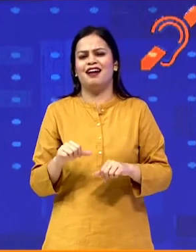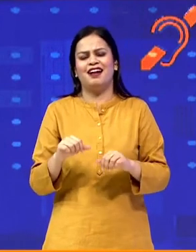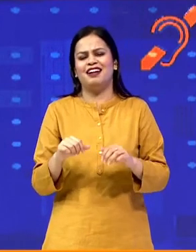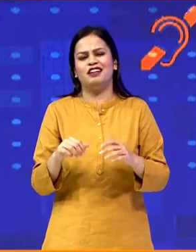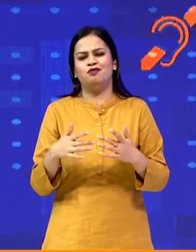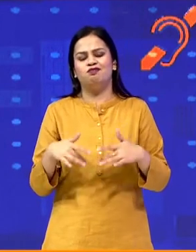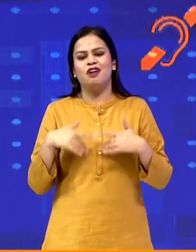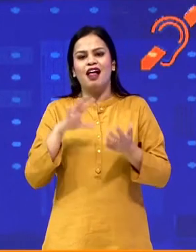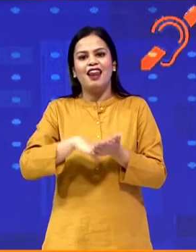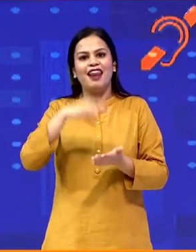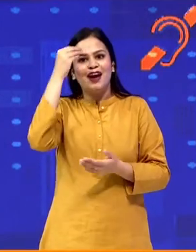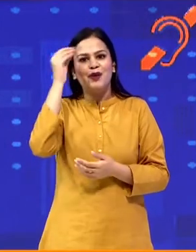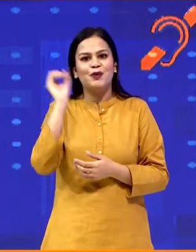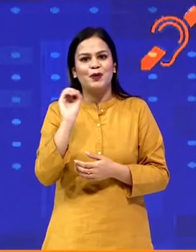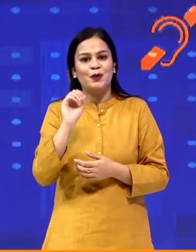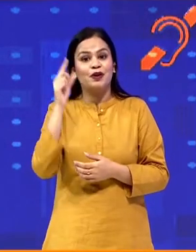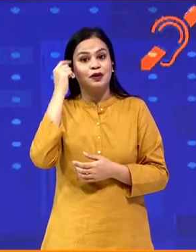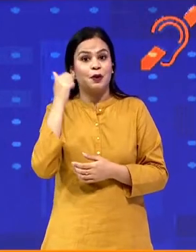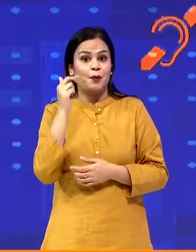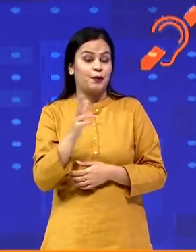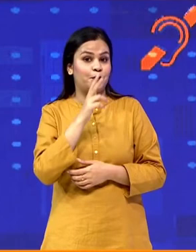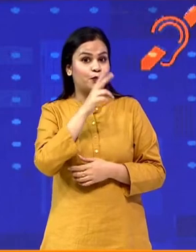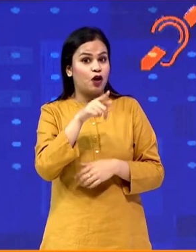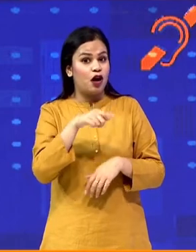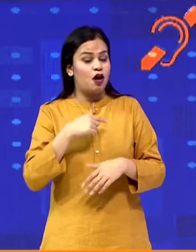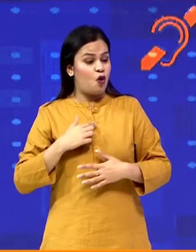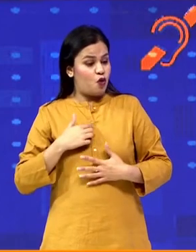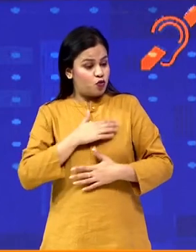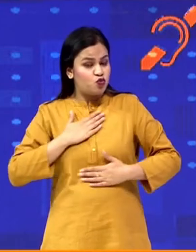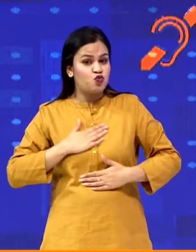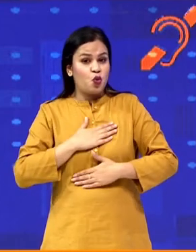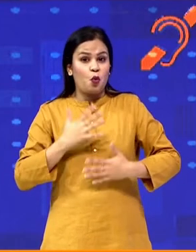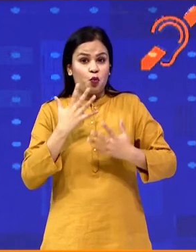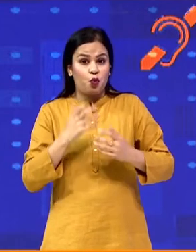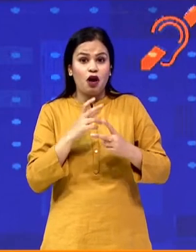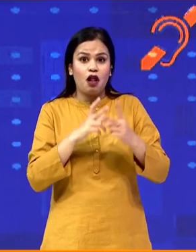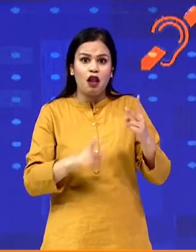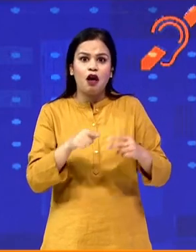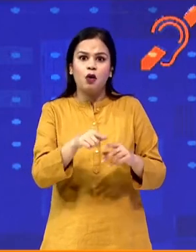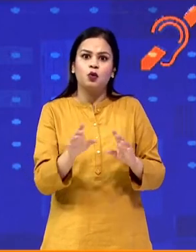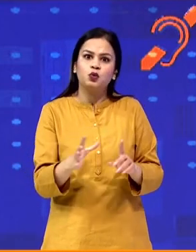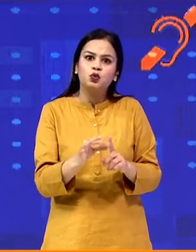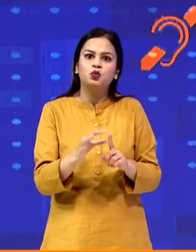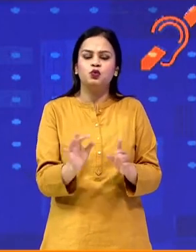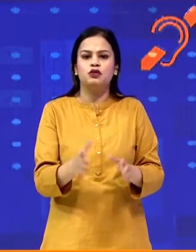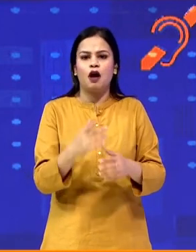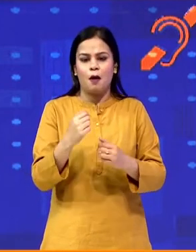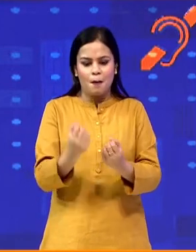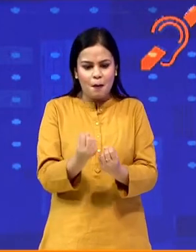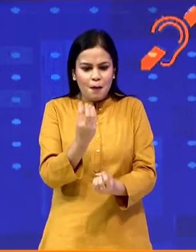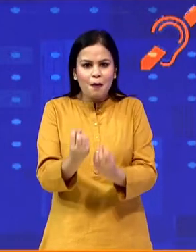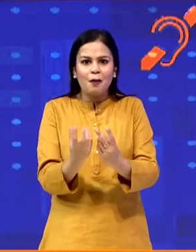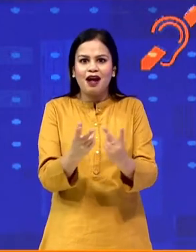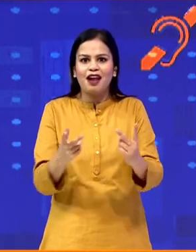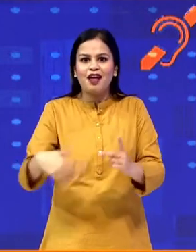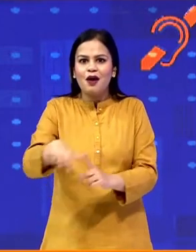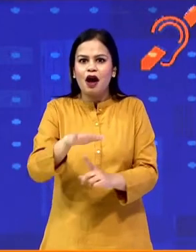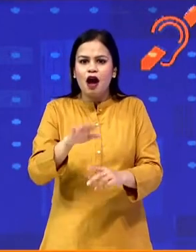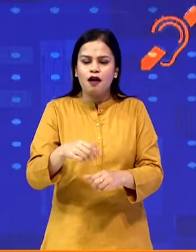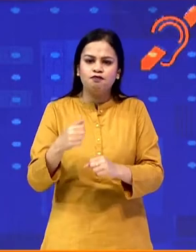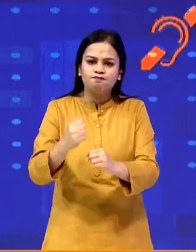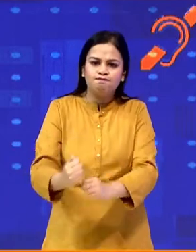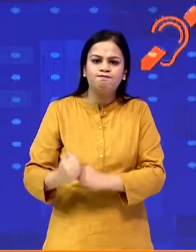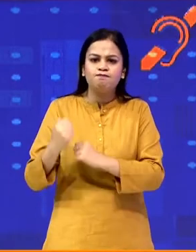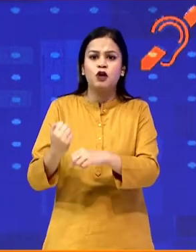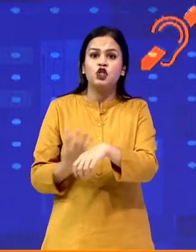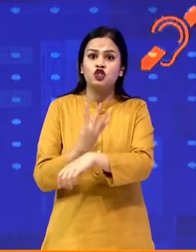आप अपने शौक पूरा करने के लिए बहुत टाइम लगाते हैं आता घंटे खुरपियन चलते हैं गार्डन में तो राहुल जी विदेश जान का शौक